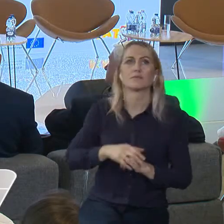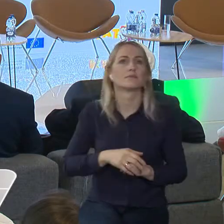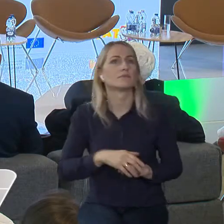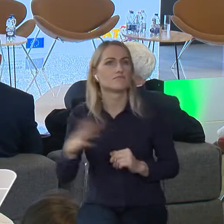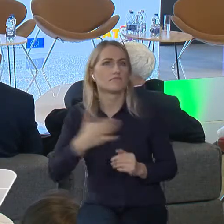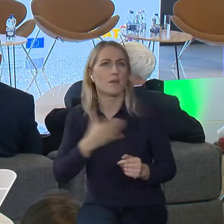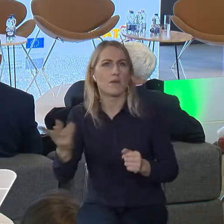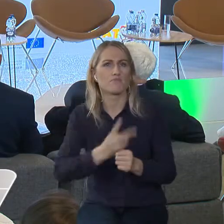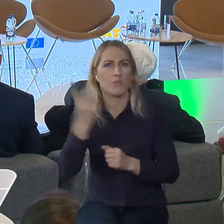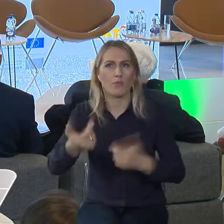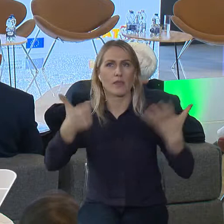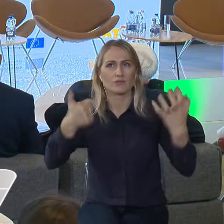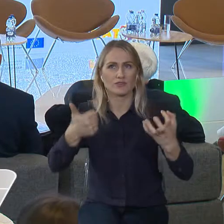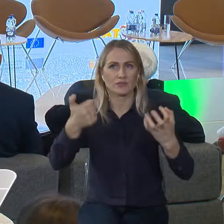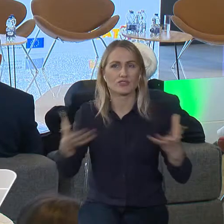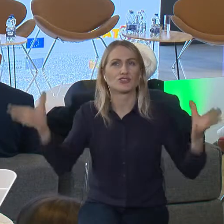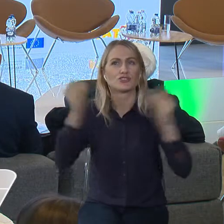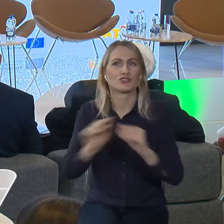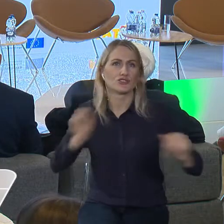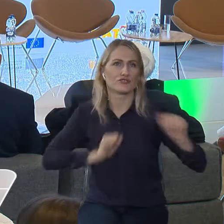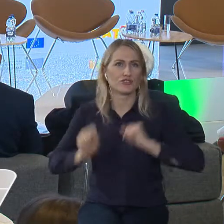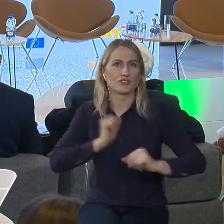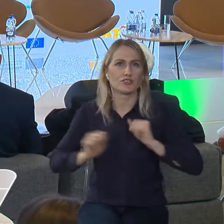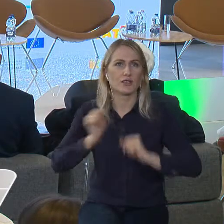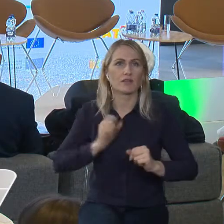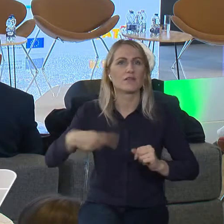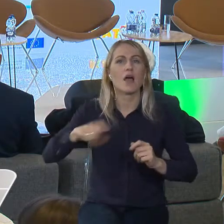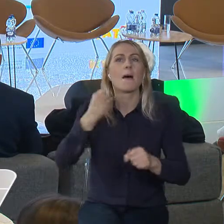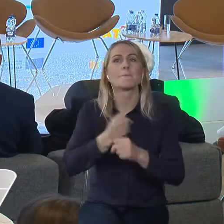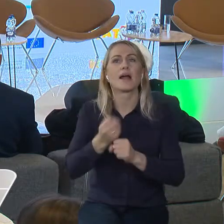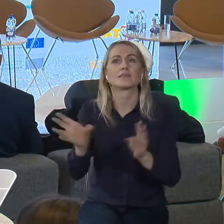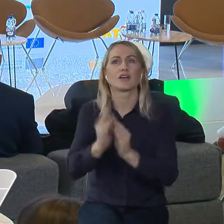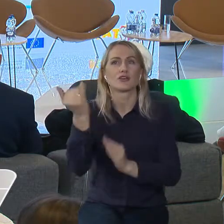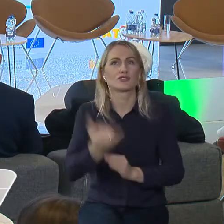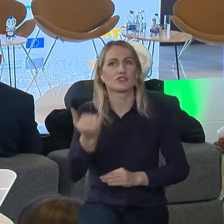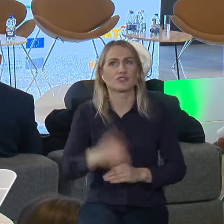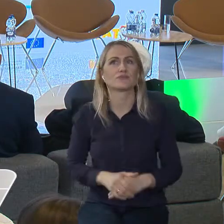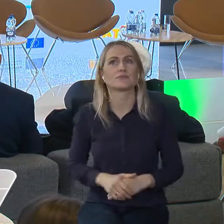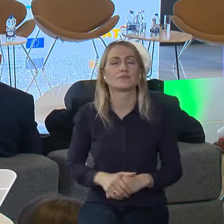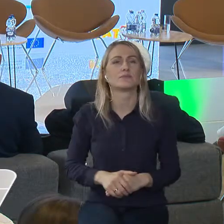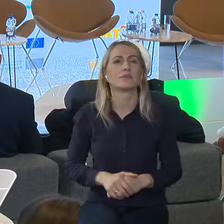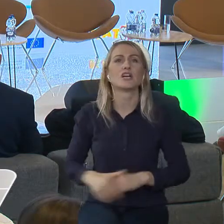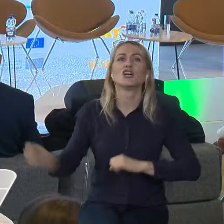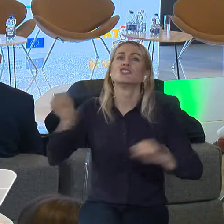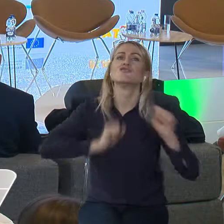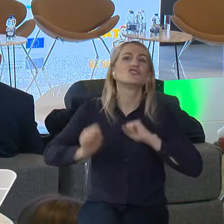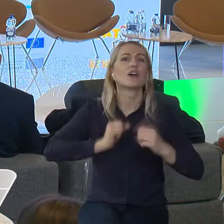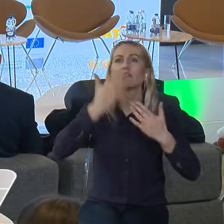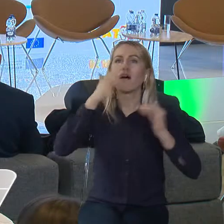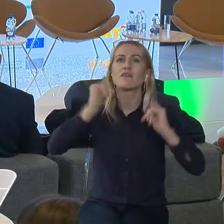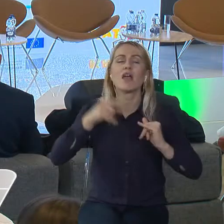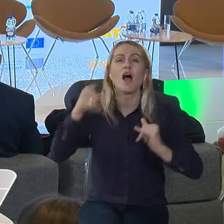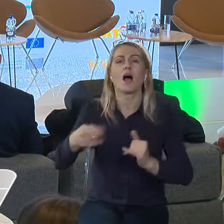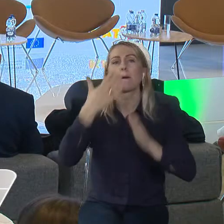No ponad 600 przygotowanych zestawów ćwiczeń do pracy z dziećmi. Ćwiczenia są przedstawiane w systemie